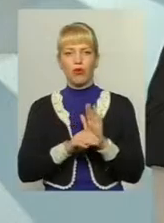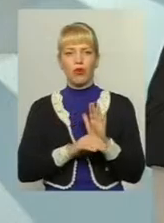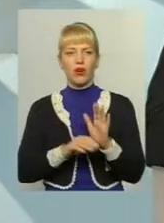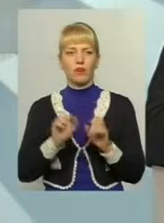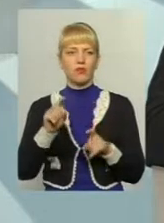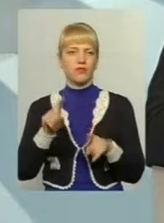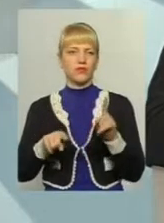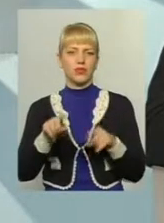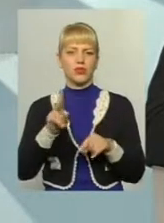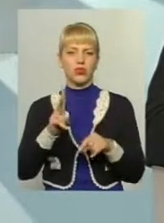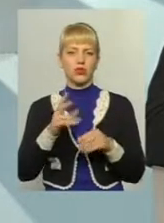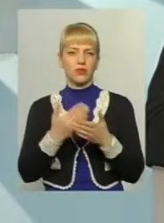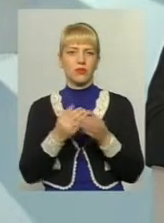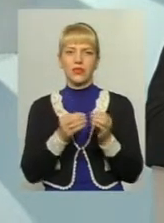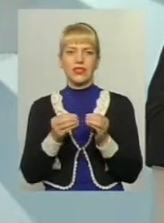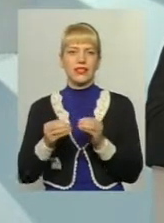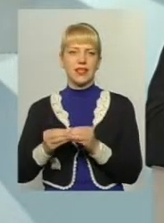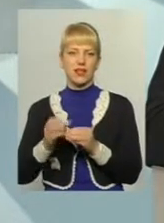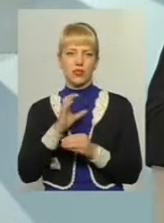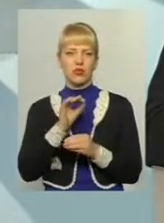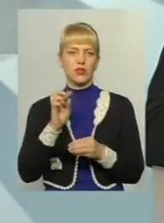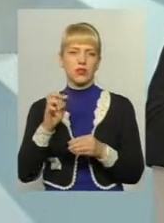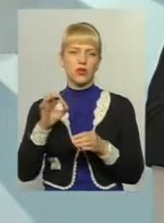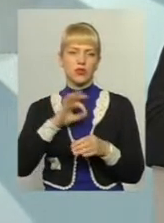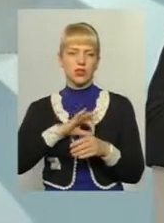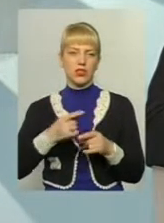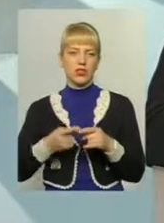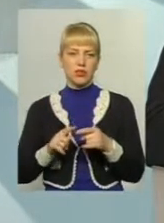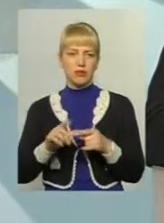матеріали, виключно, не за роботи, підкреслюю.